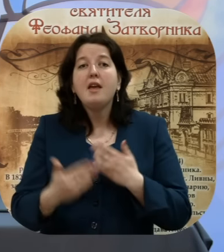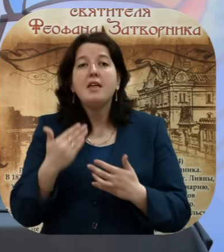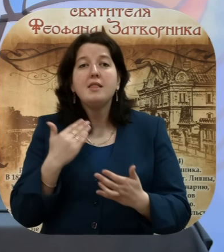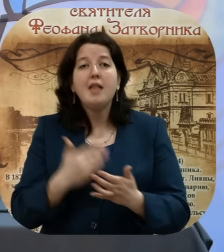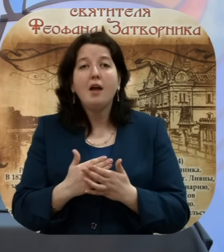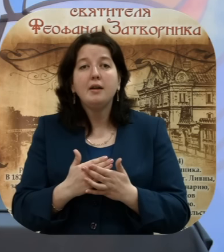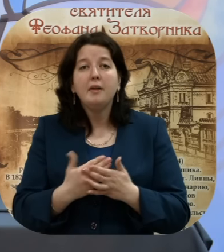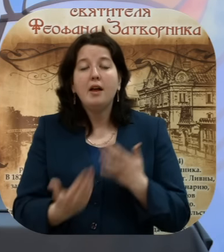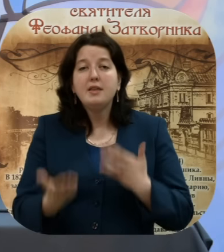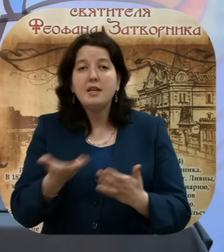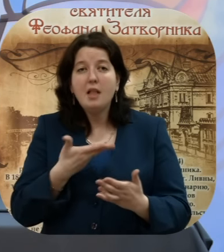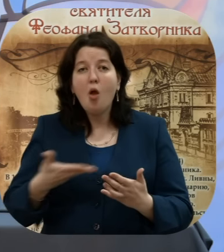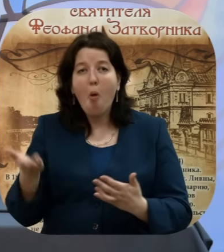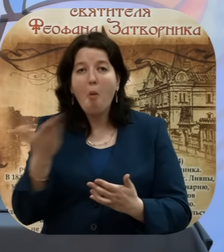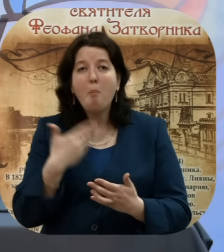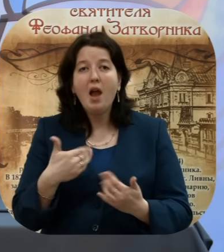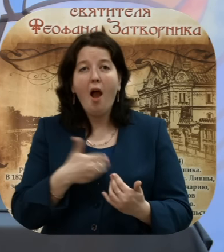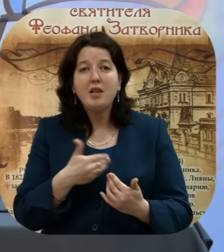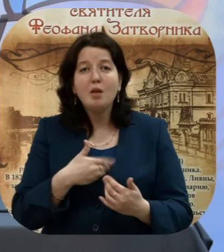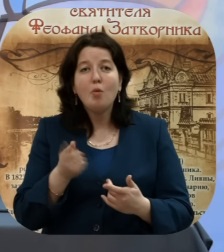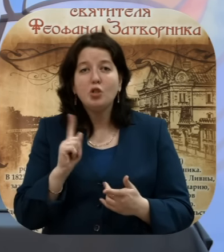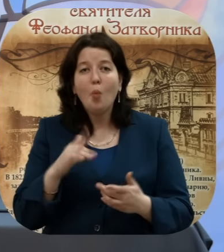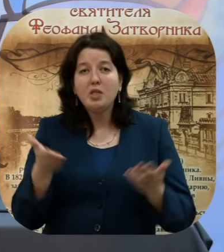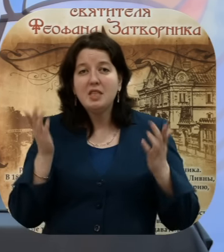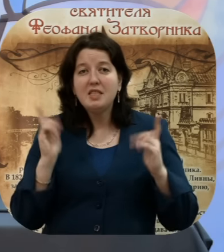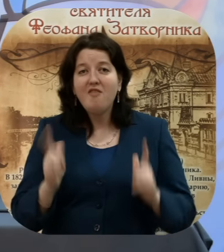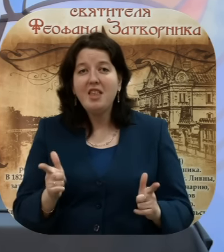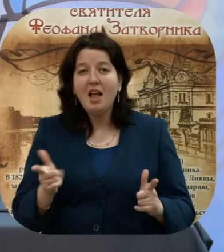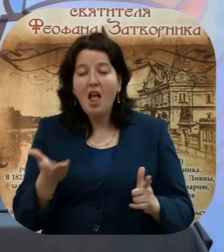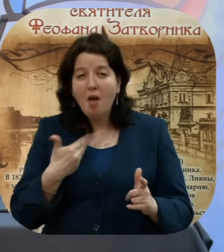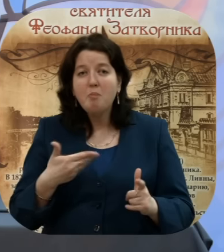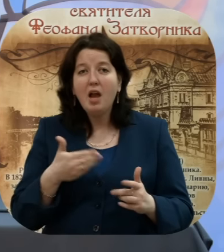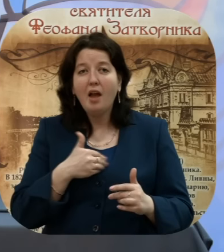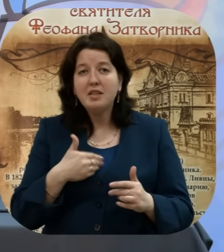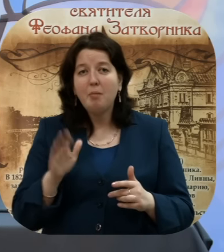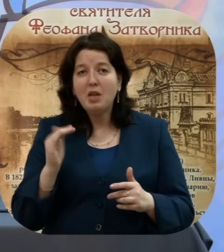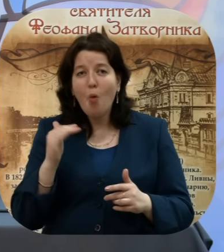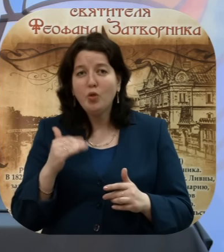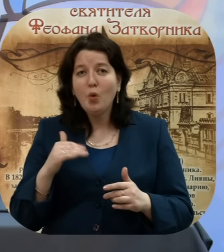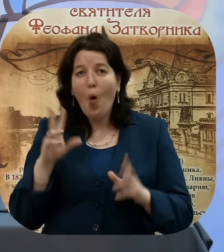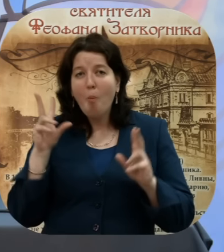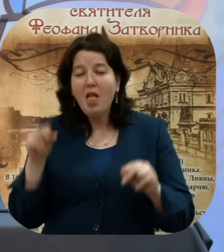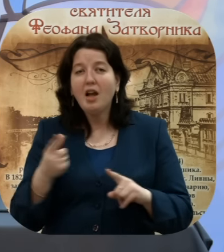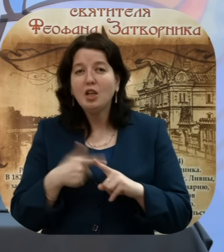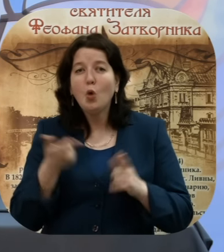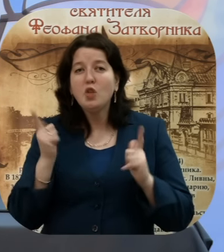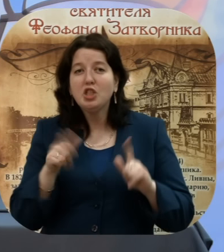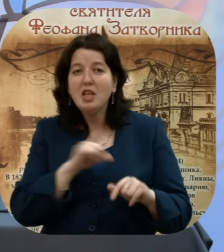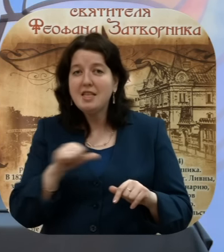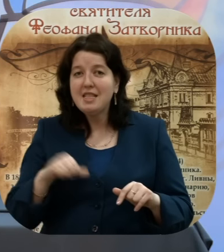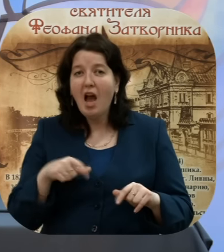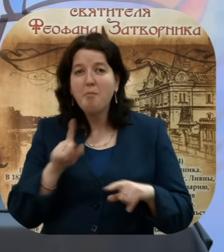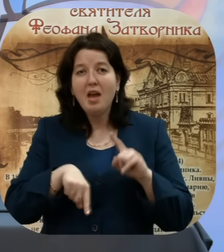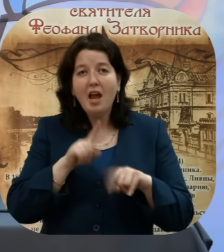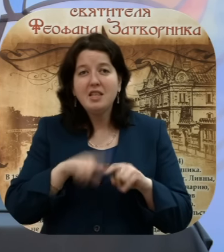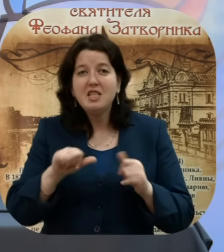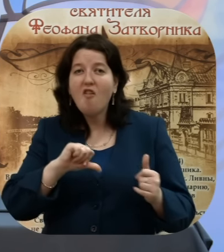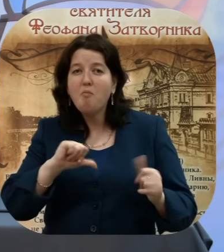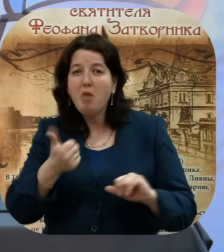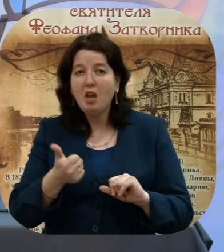Итак, если мы хотим, чтобы действительно ребенку хотим блага, то должны сами родители в